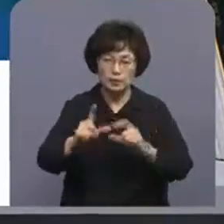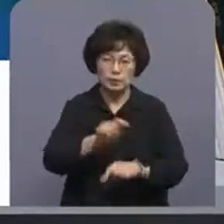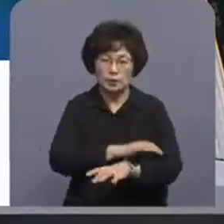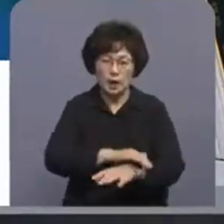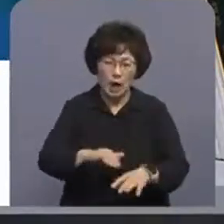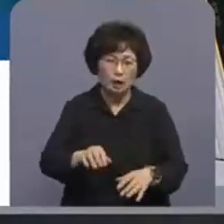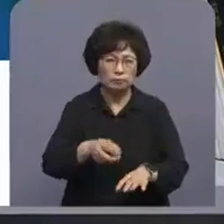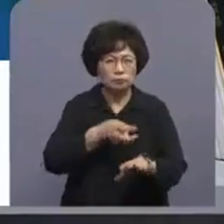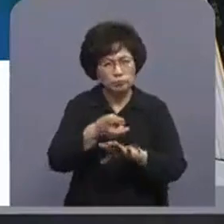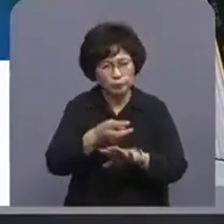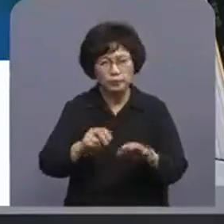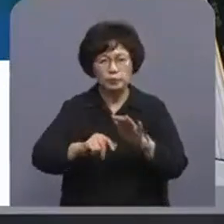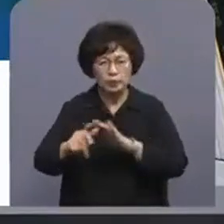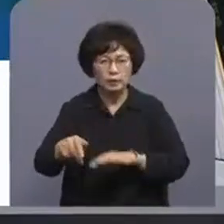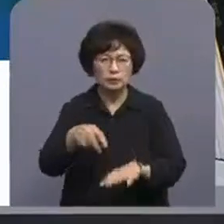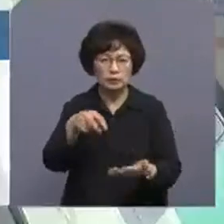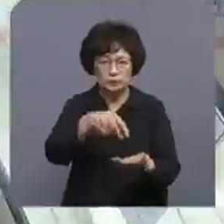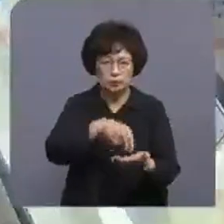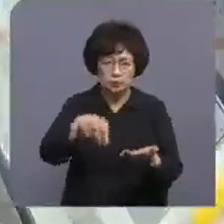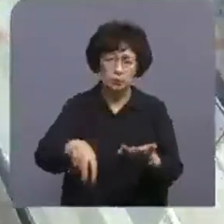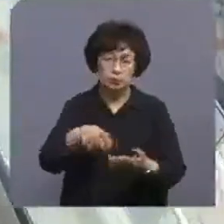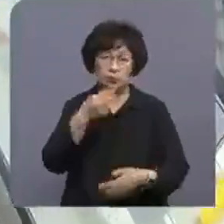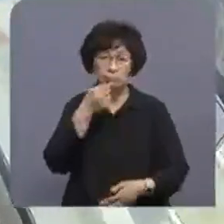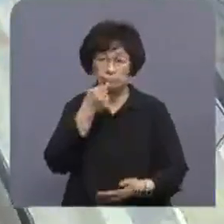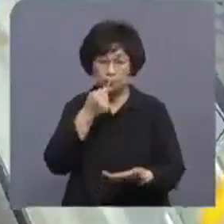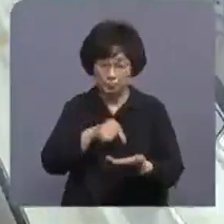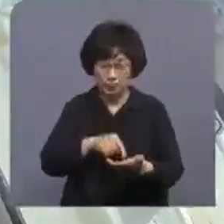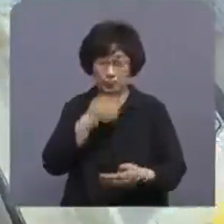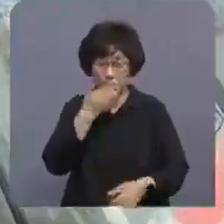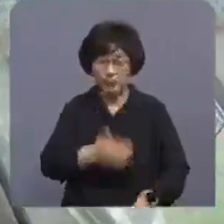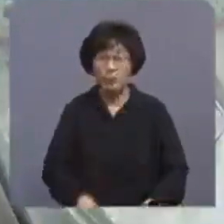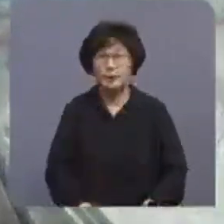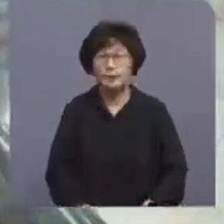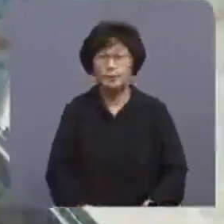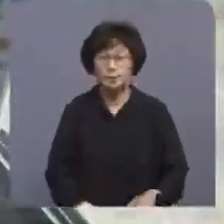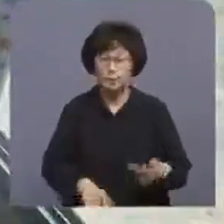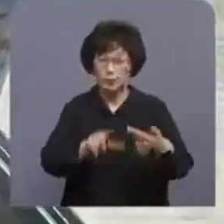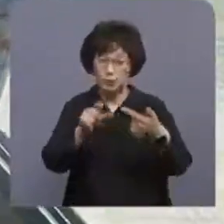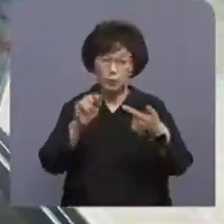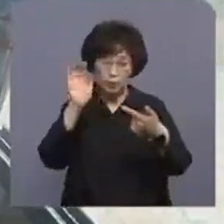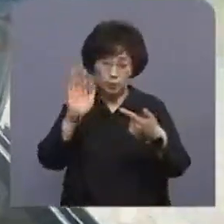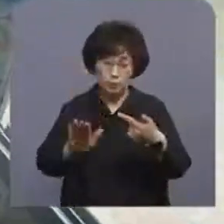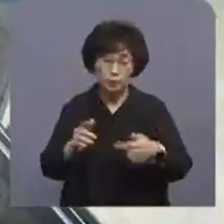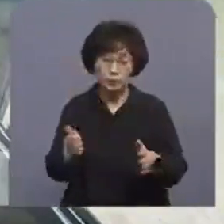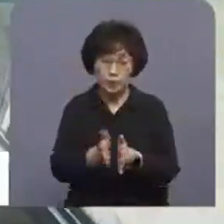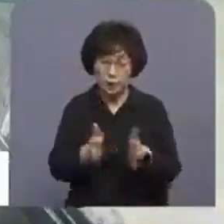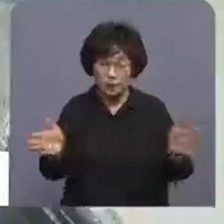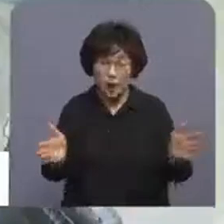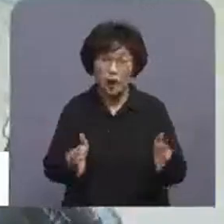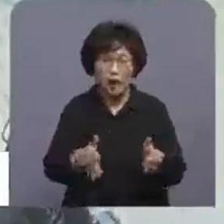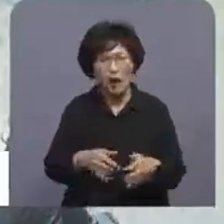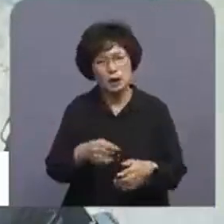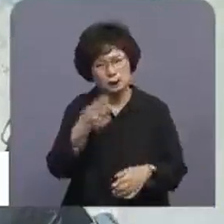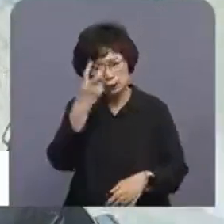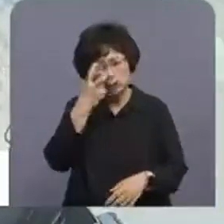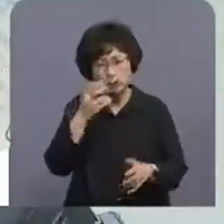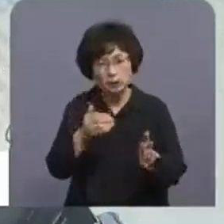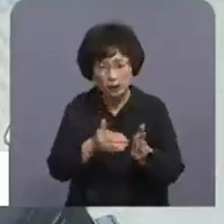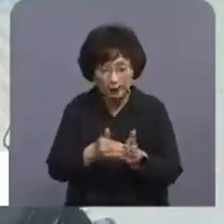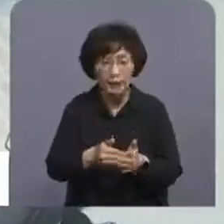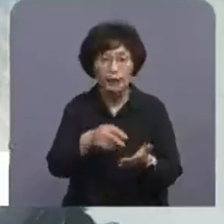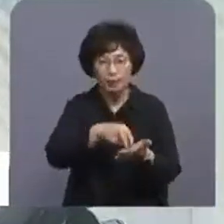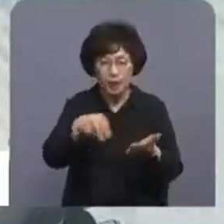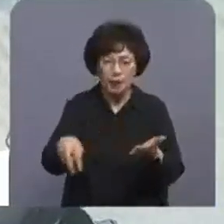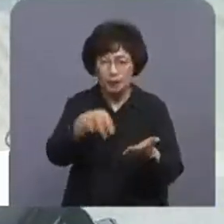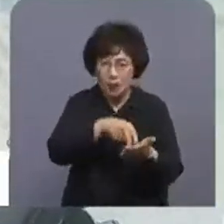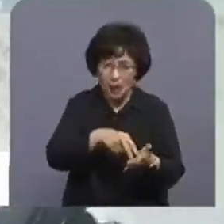수 있을 걸로 그렇게 생각이 됩니다. 올해 하반기에 시작할 용역을 거쳐 노선 개편안이 나오면 지역에 따라